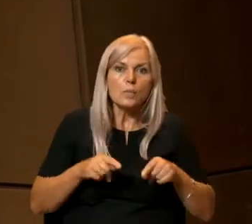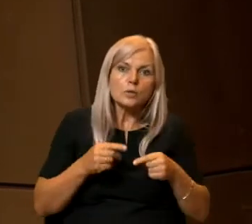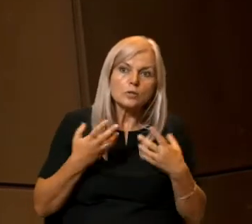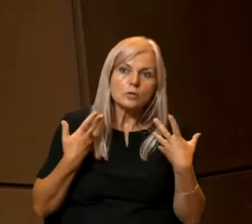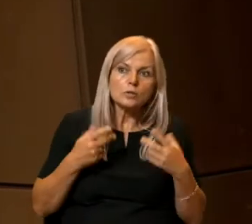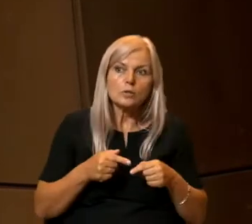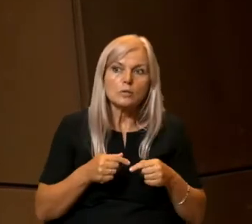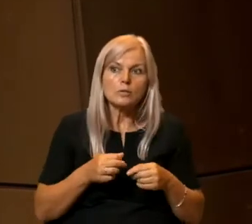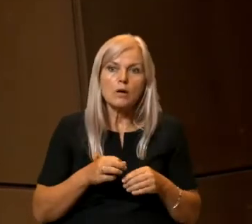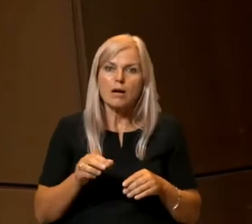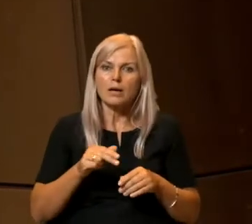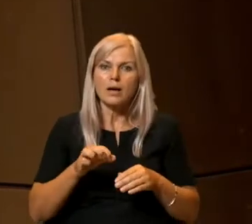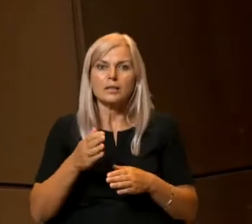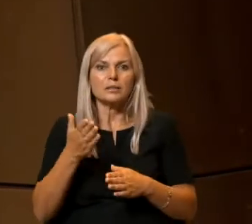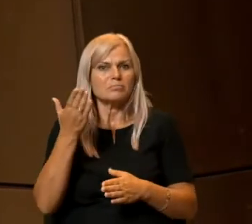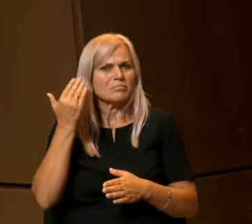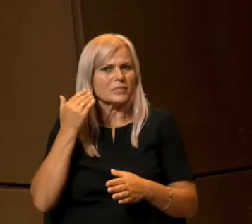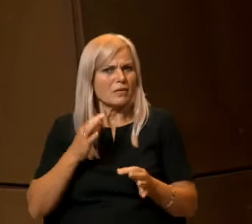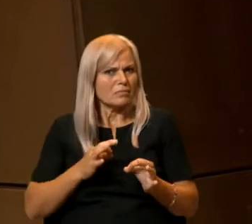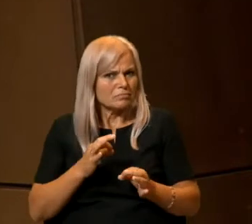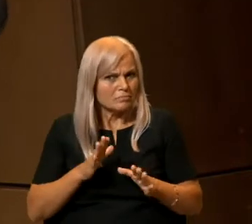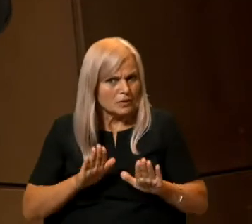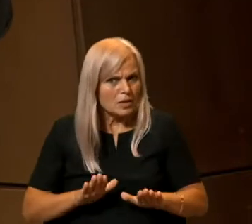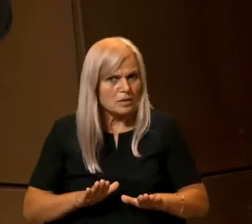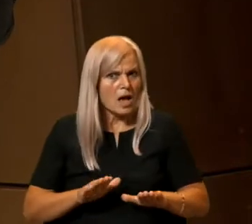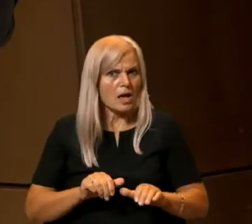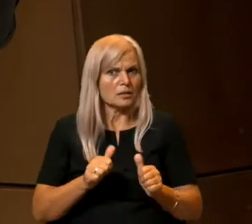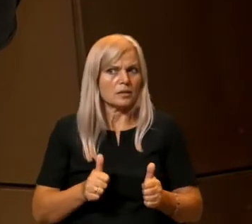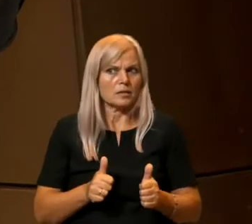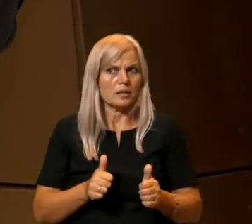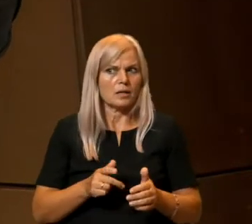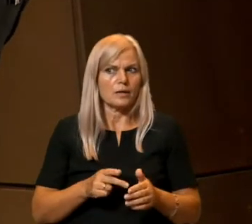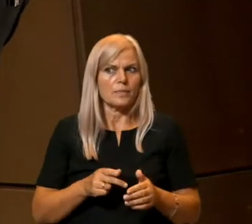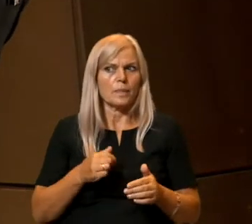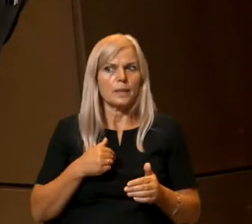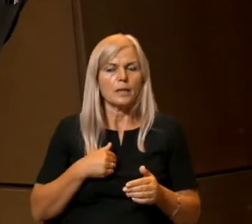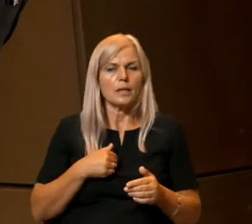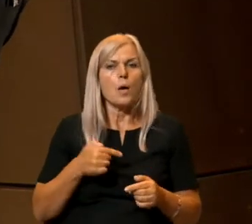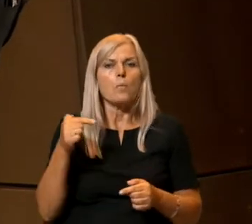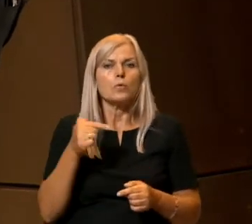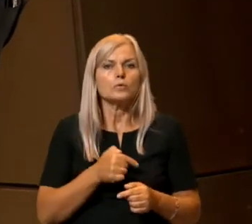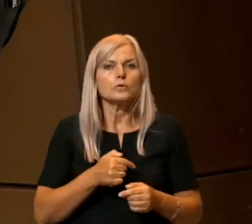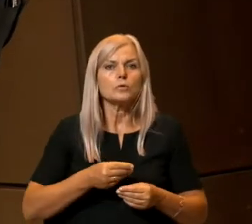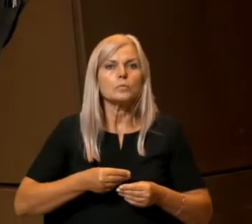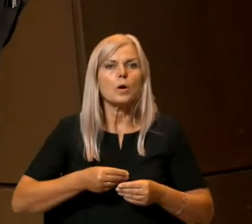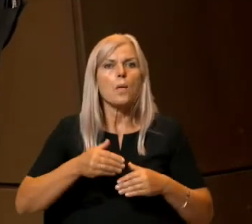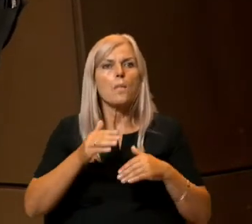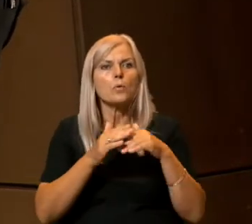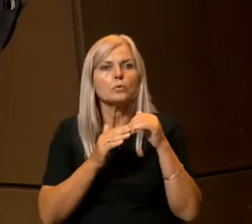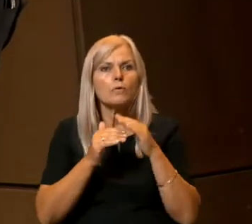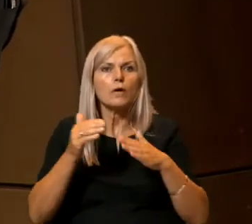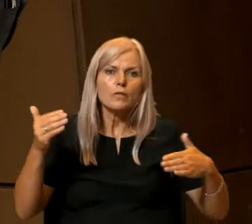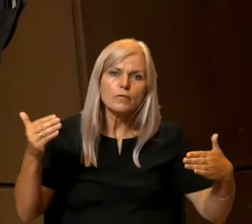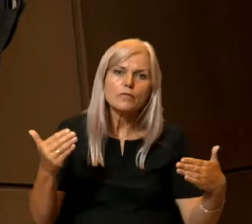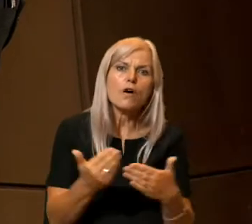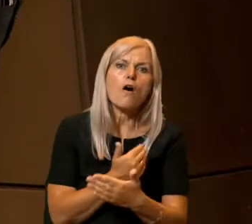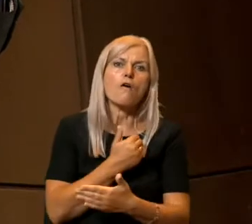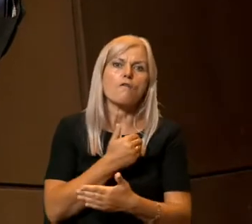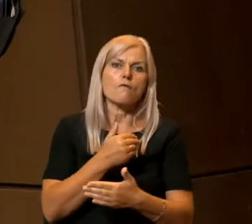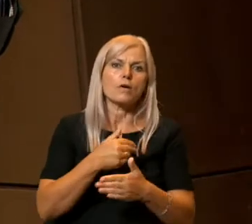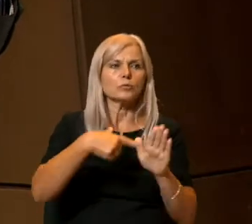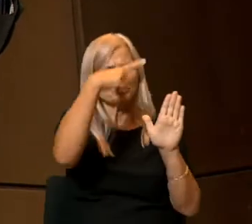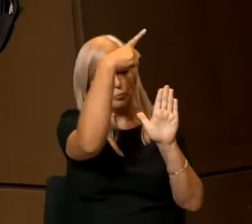anachronizm ze względu na przyspieszenie i musimy tworzyć coraz dłuższe rzeczy, listy rzeczy do załatwienia.